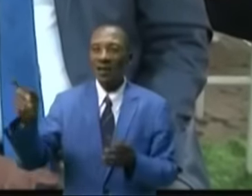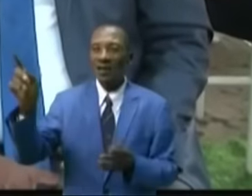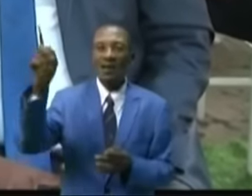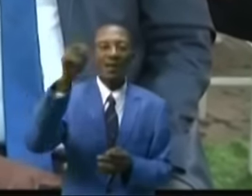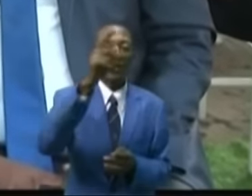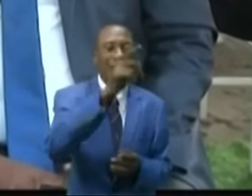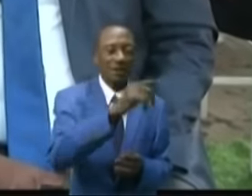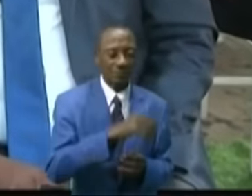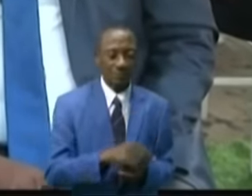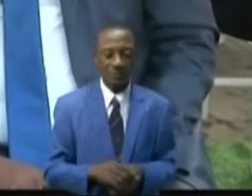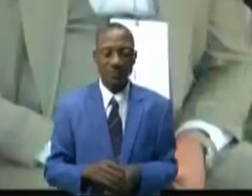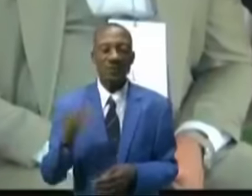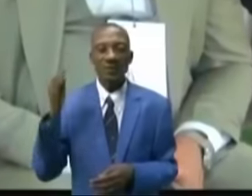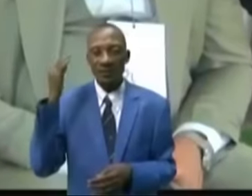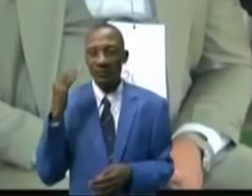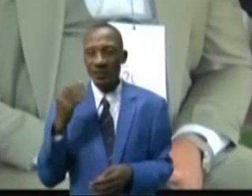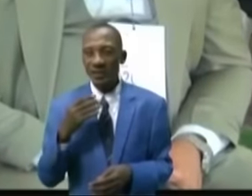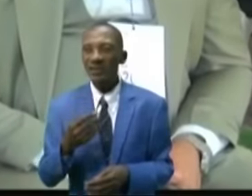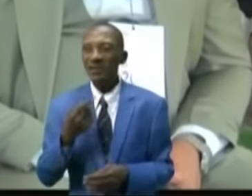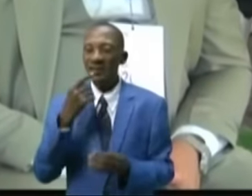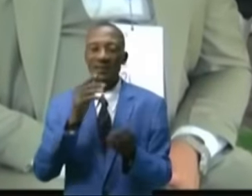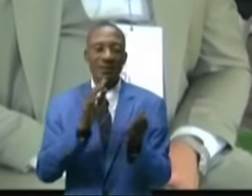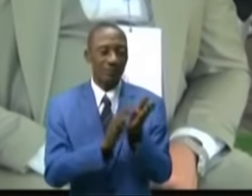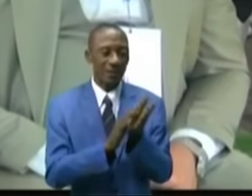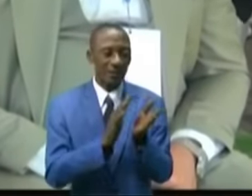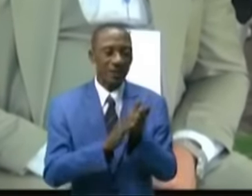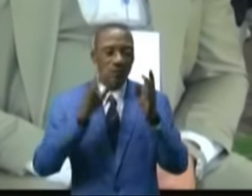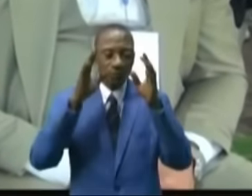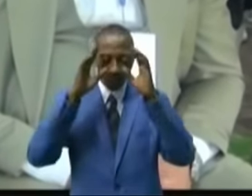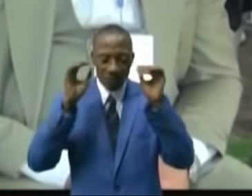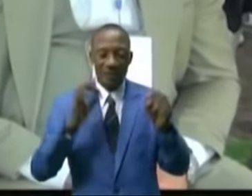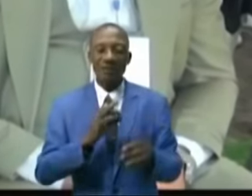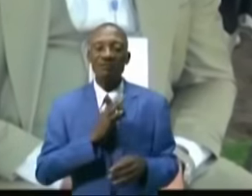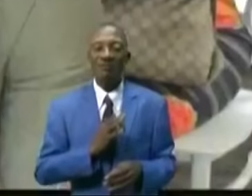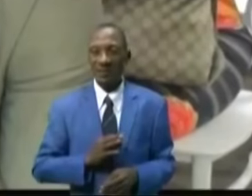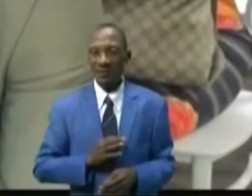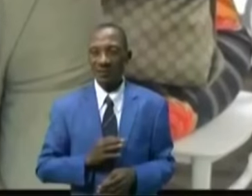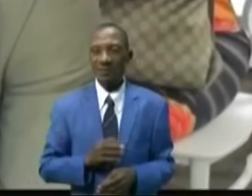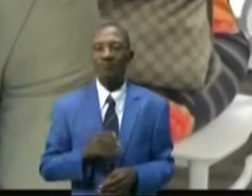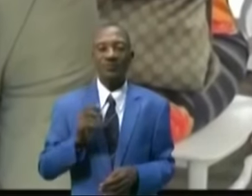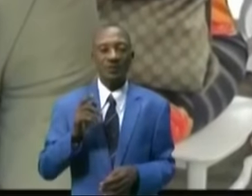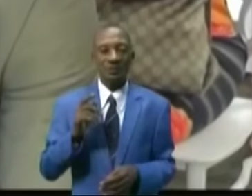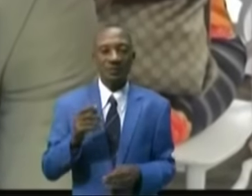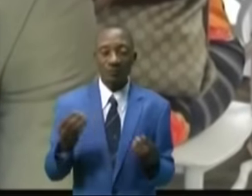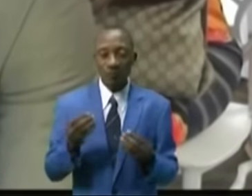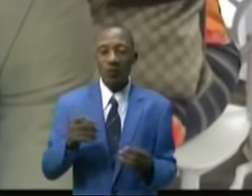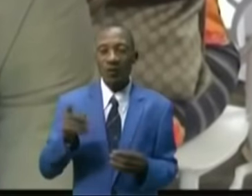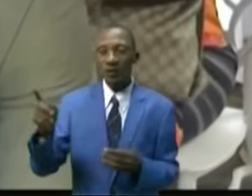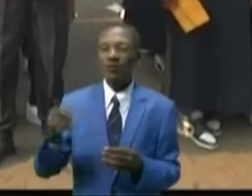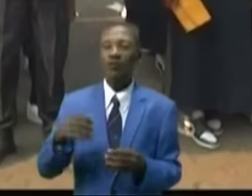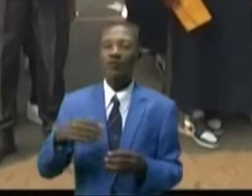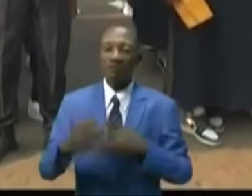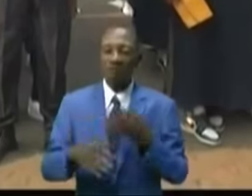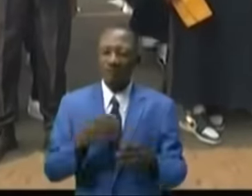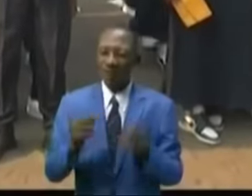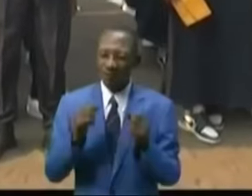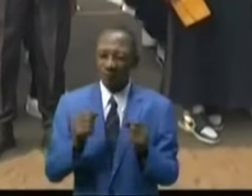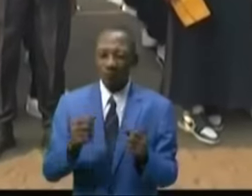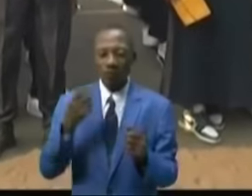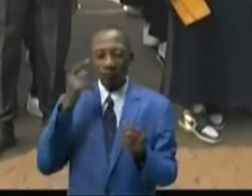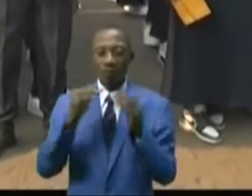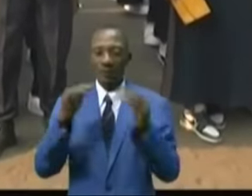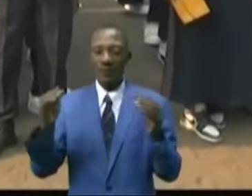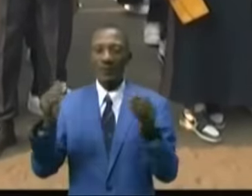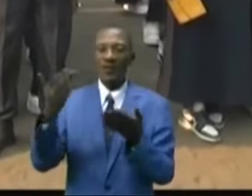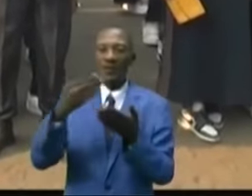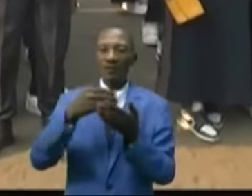profonde reconnaissance au président Félix-Antoine Tshisekedi Tshilombo qui ne cesse de fournir la paix sur l'ensemble du pays. Il